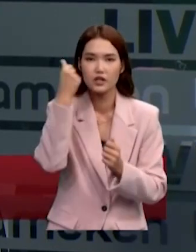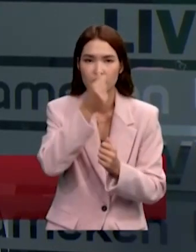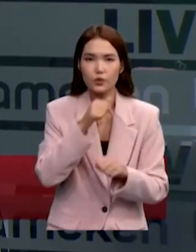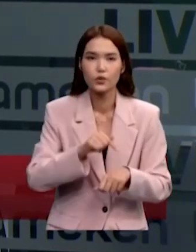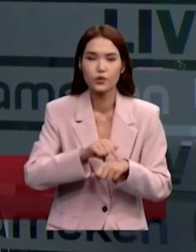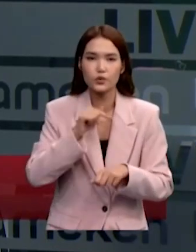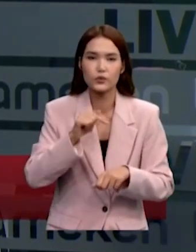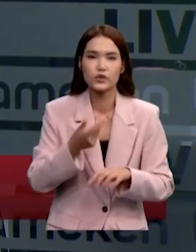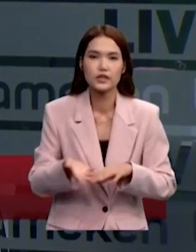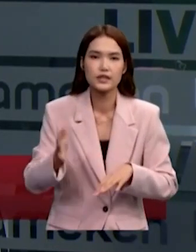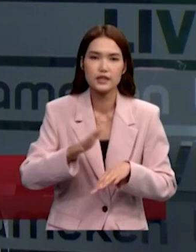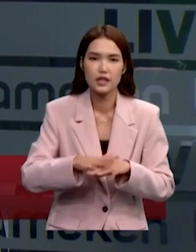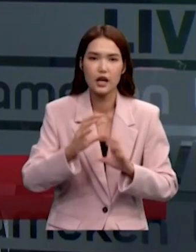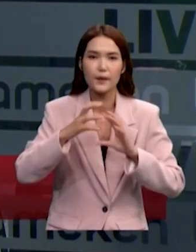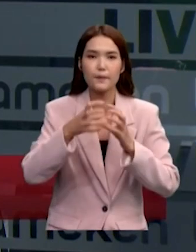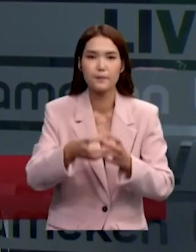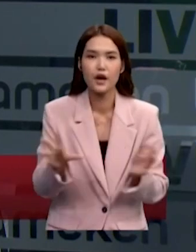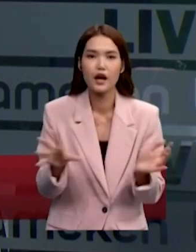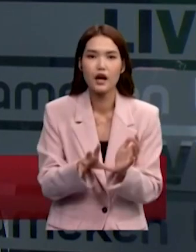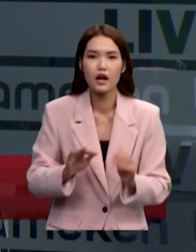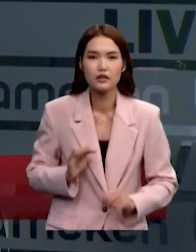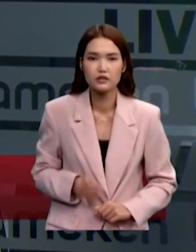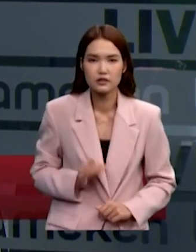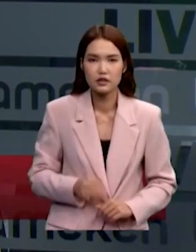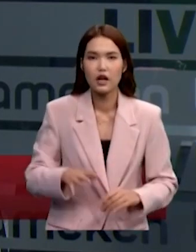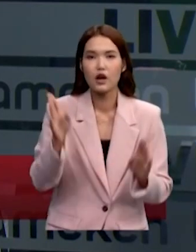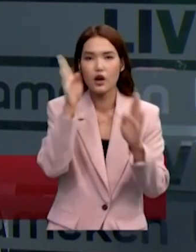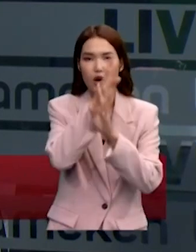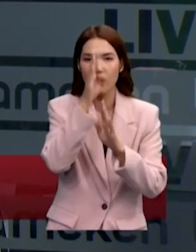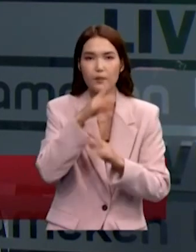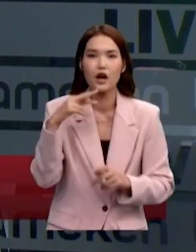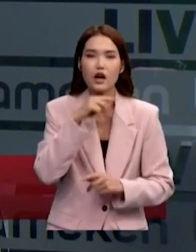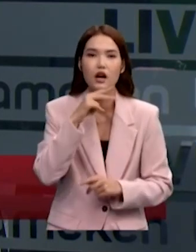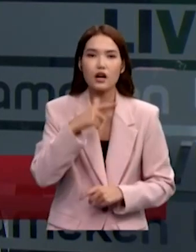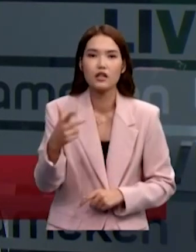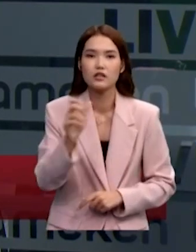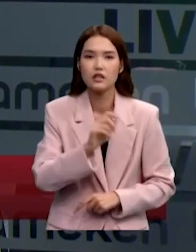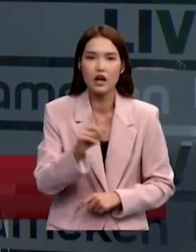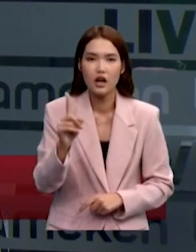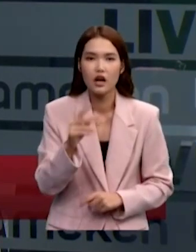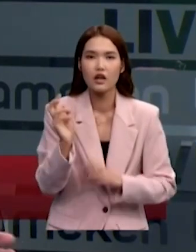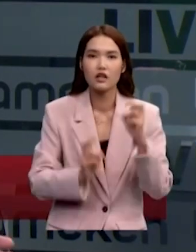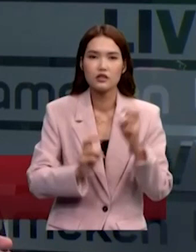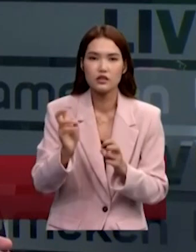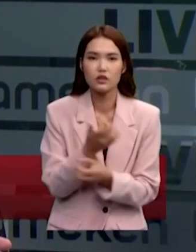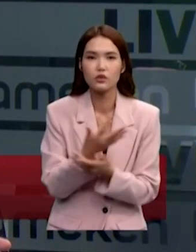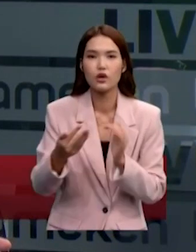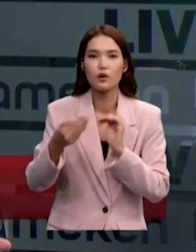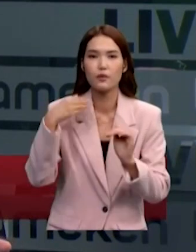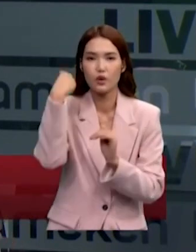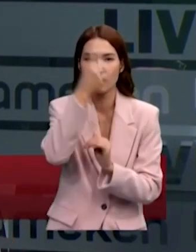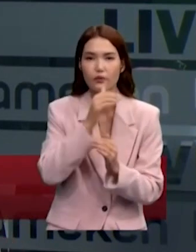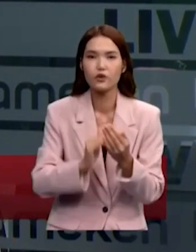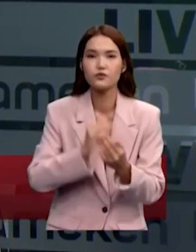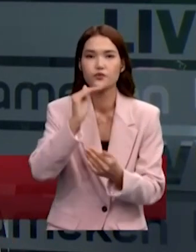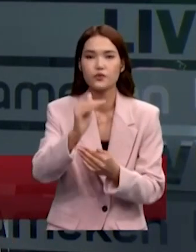ощущаются острее по данным международного энергетического агентства глобальные выбросы CO2 от промышленных предприятий только в прошлом году выросли